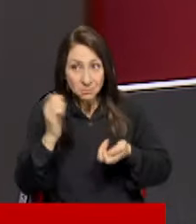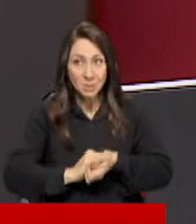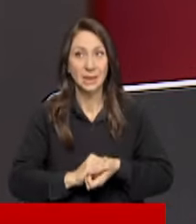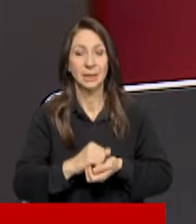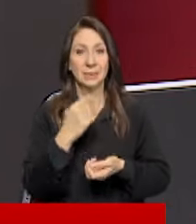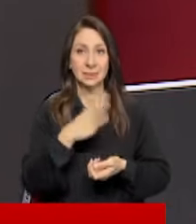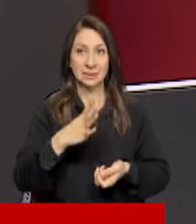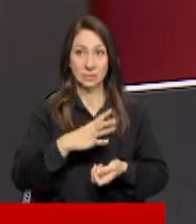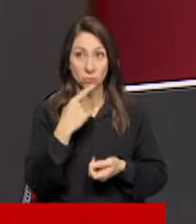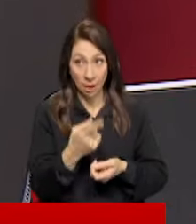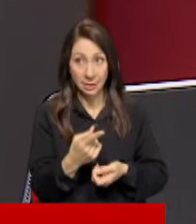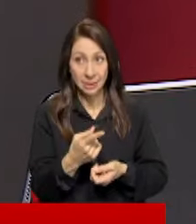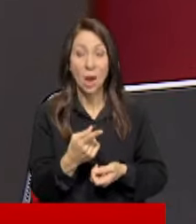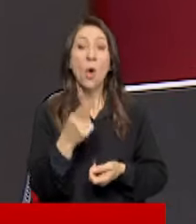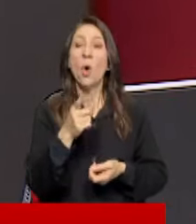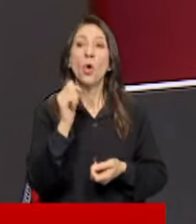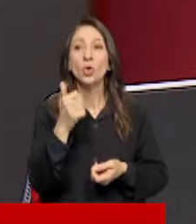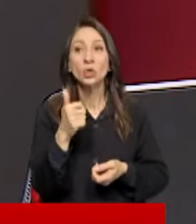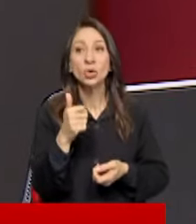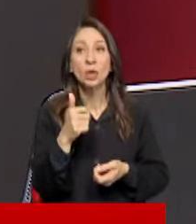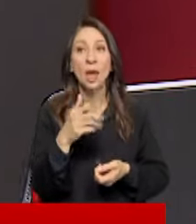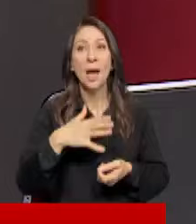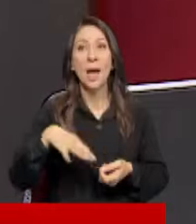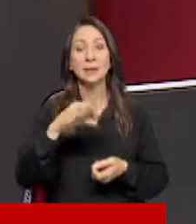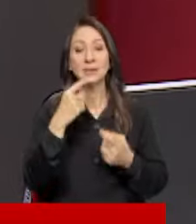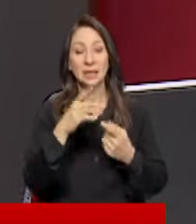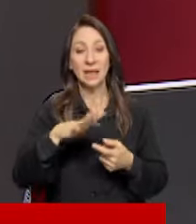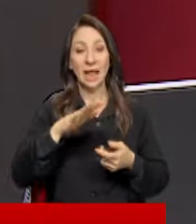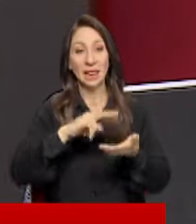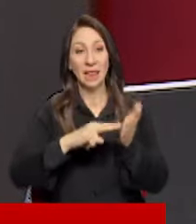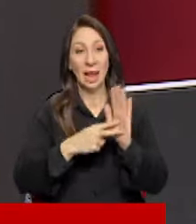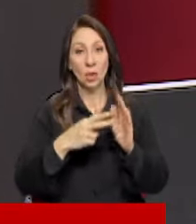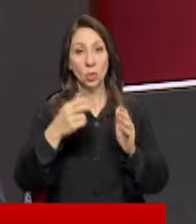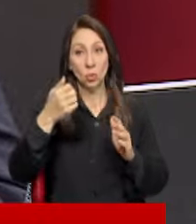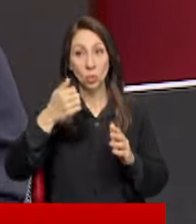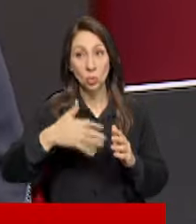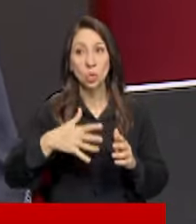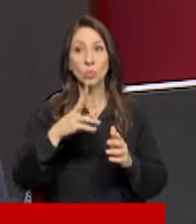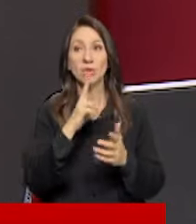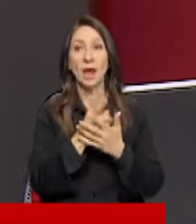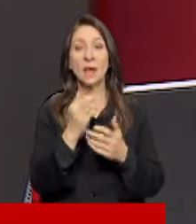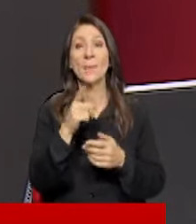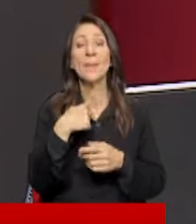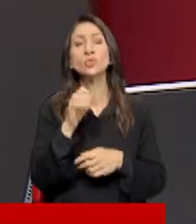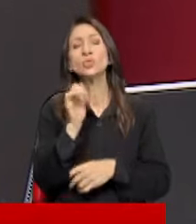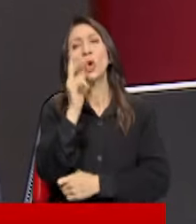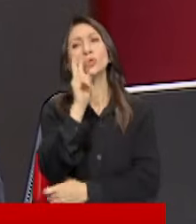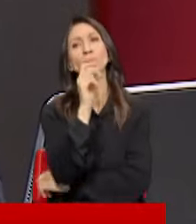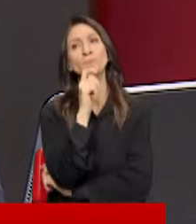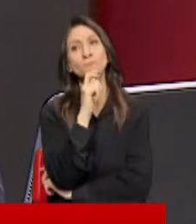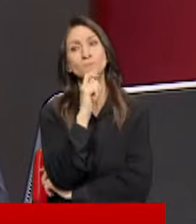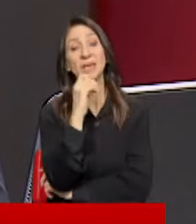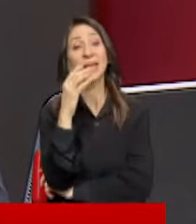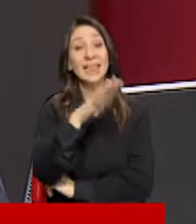işbirliği yapalım şeklindeydi. O gün herkes dedik Genel İdare Kurulu bu kararı aldı ve uygun. Ama ben o gün şunu gördüm.